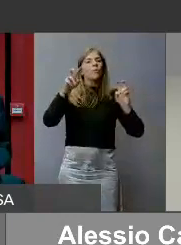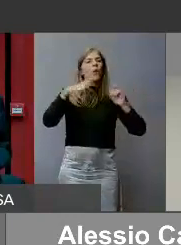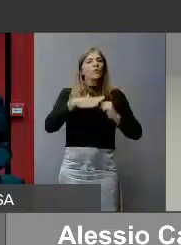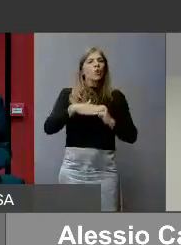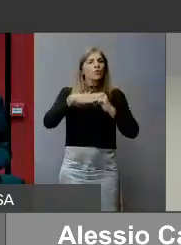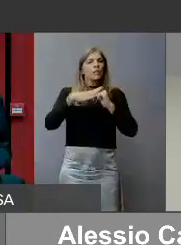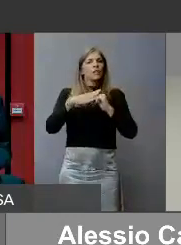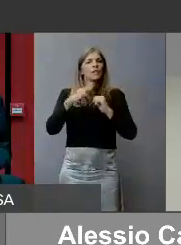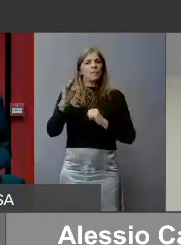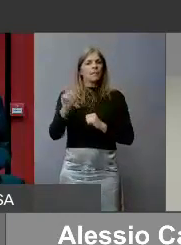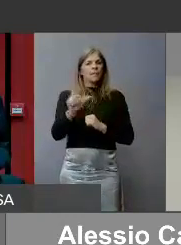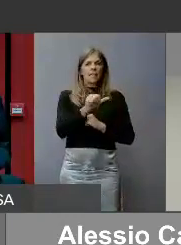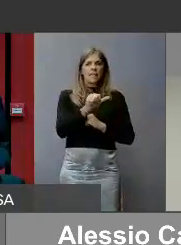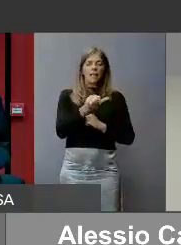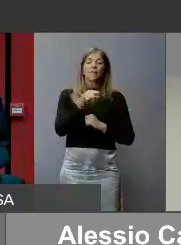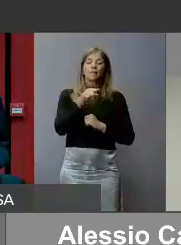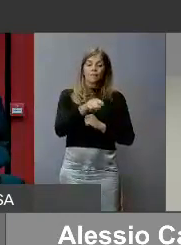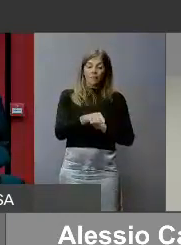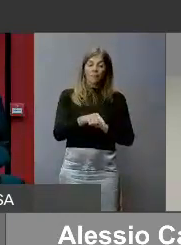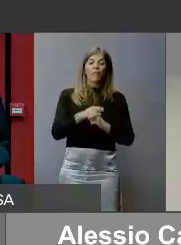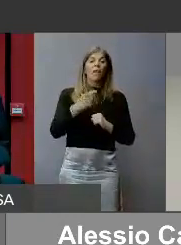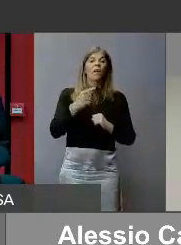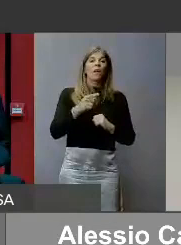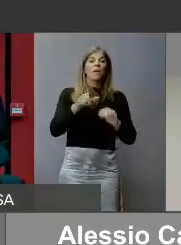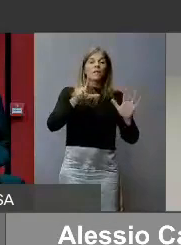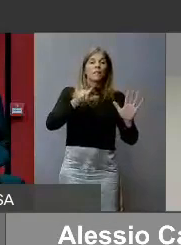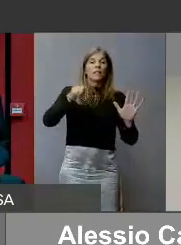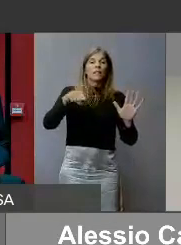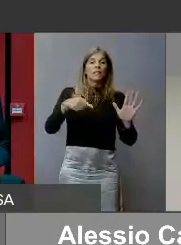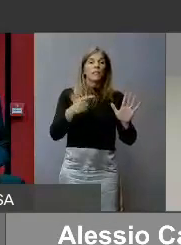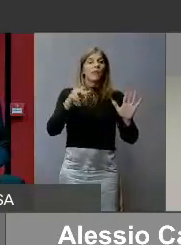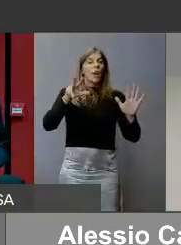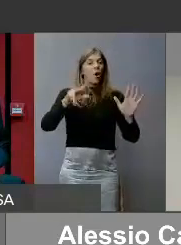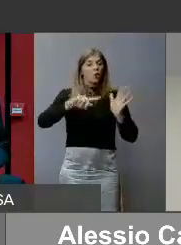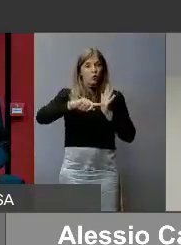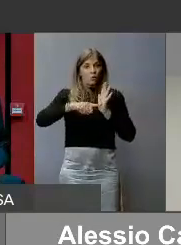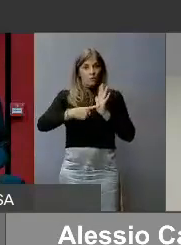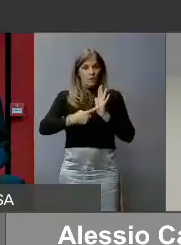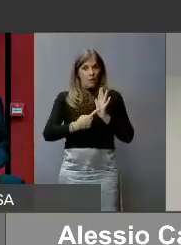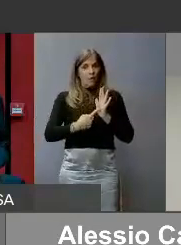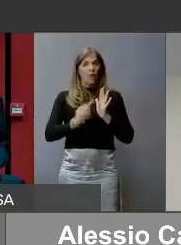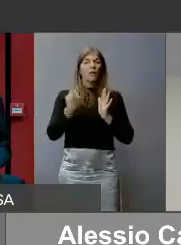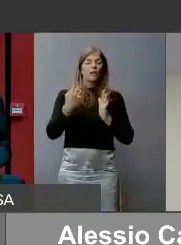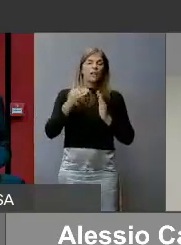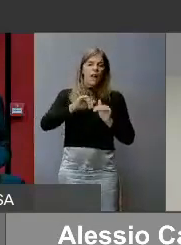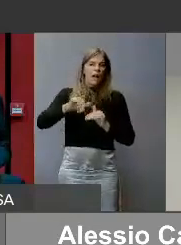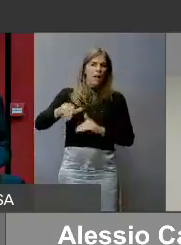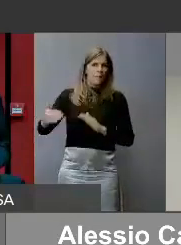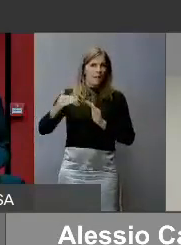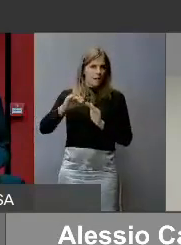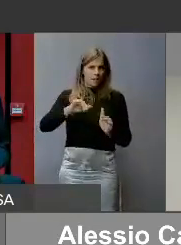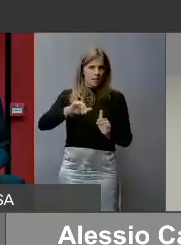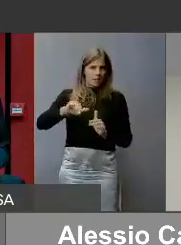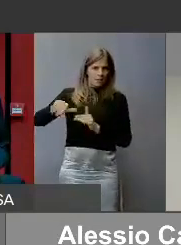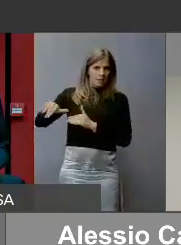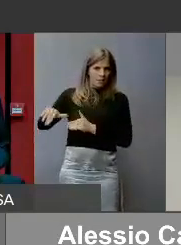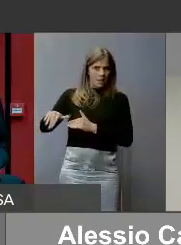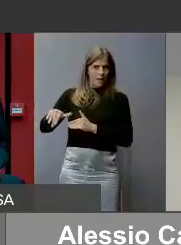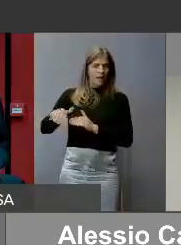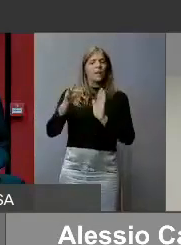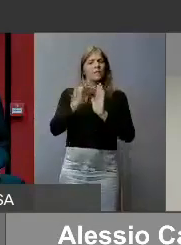l'esercizio 2021 pari a 7,8 milioni tra le categorie di utenze non domestiche sulla base dei criteri che